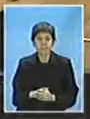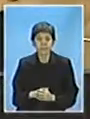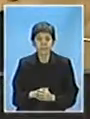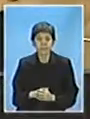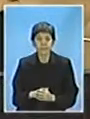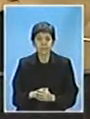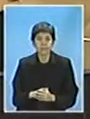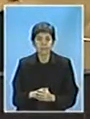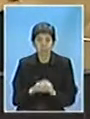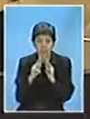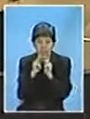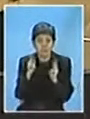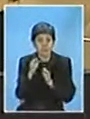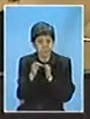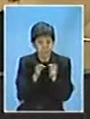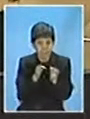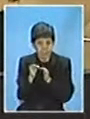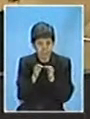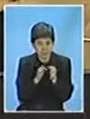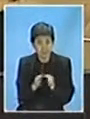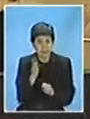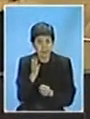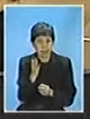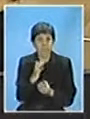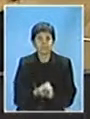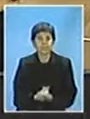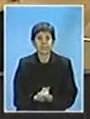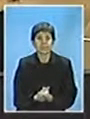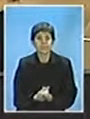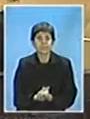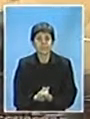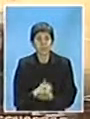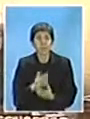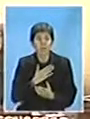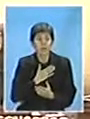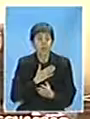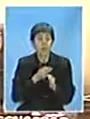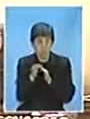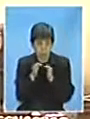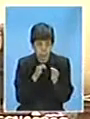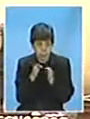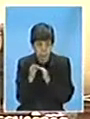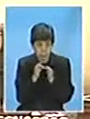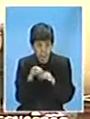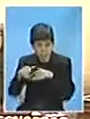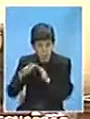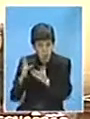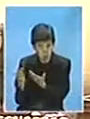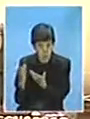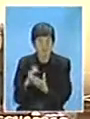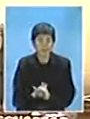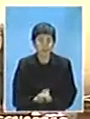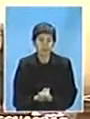กรรมาธิการเชิญชี้แจงค่ะ ขอบคุณนะท่านประธานครับขออนุญาตชี้แจงก่อนแล้วก่อนให้ทางภาคประชาชนได้ชี้แ